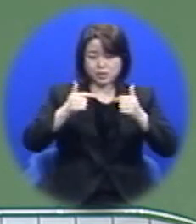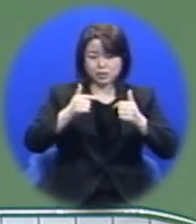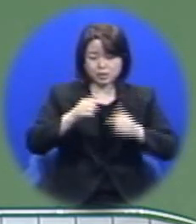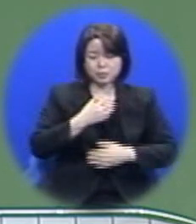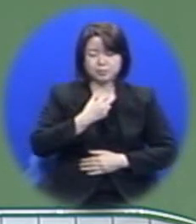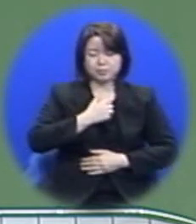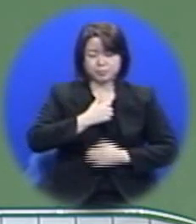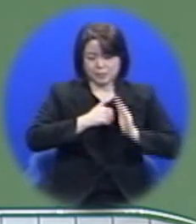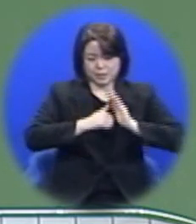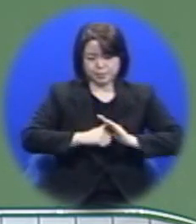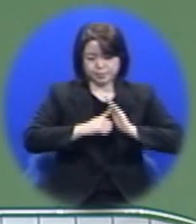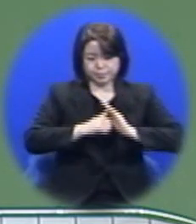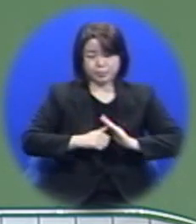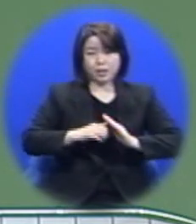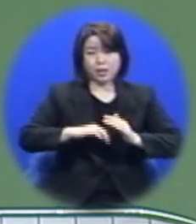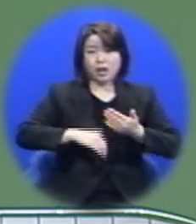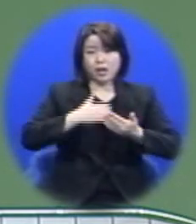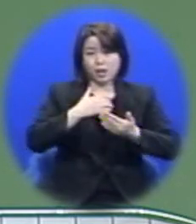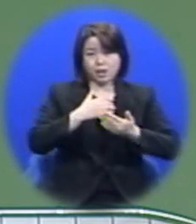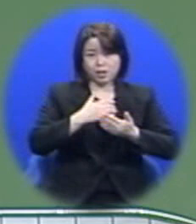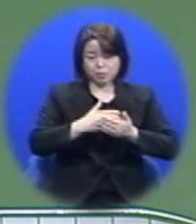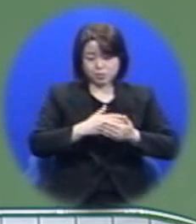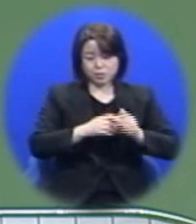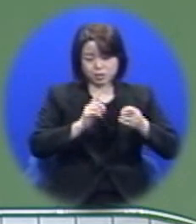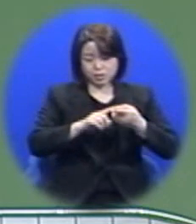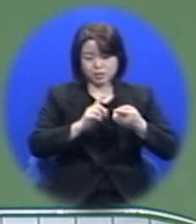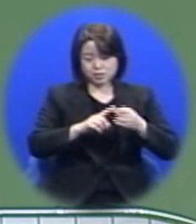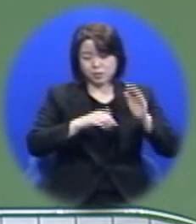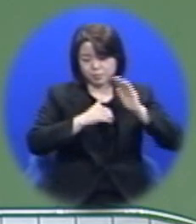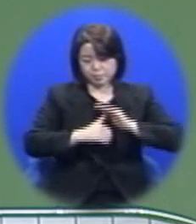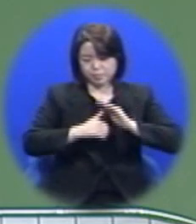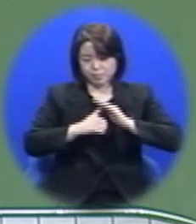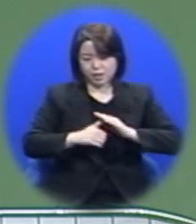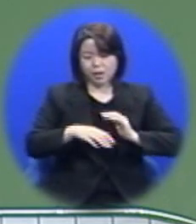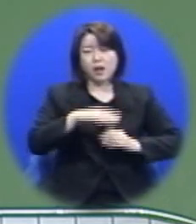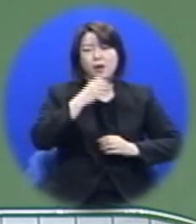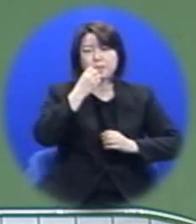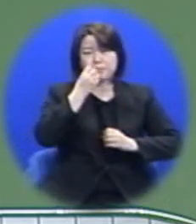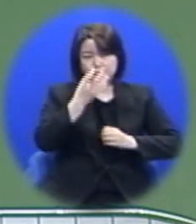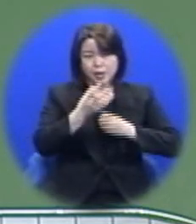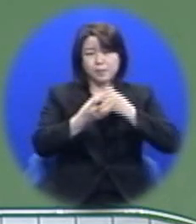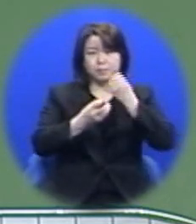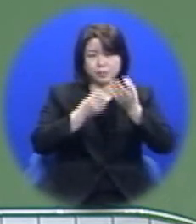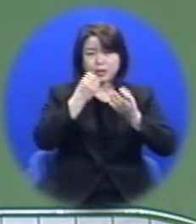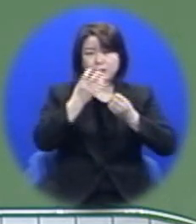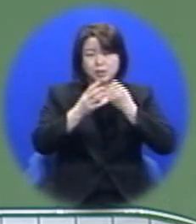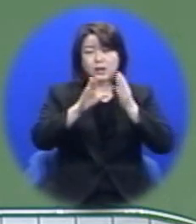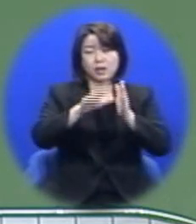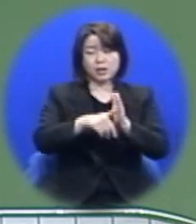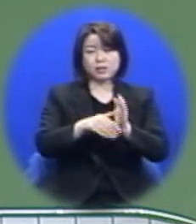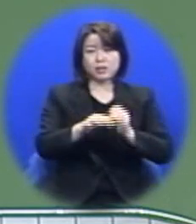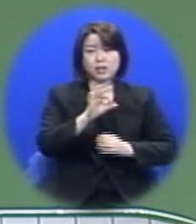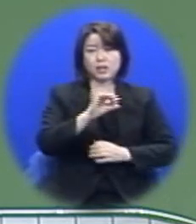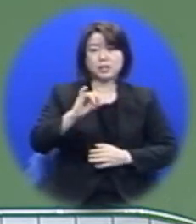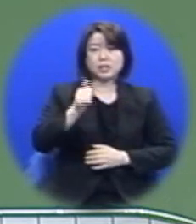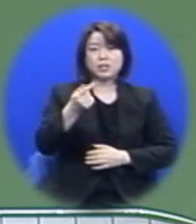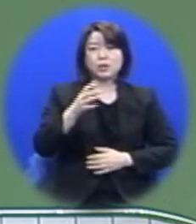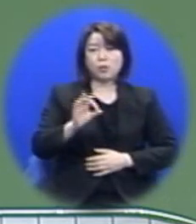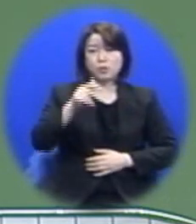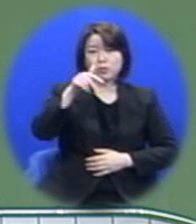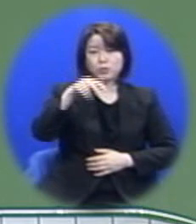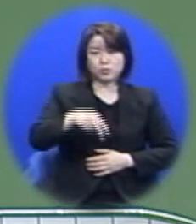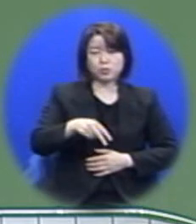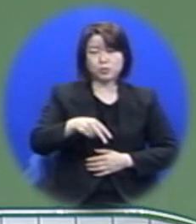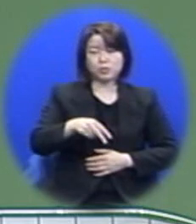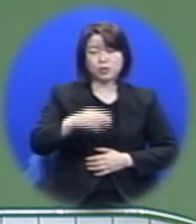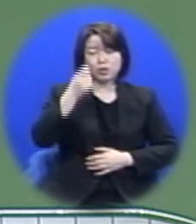울먹거리면서 어떻든지 감정을 절제하려고 떠듬떠듬 그렇게 그 이야기를 해가는데 이홍규 씨가 눈물이